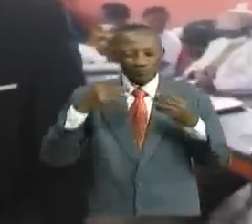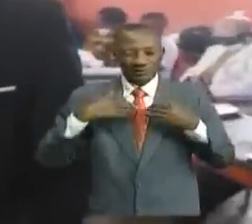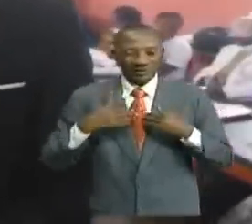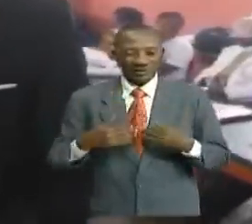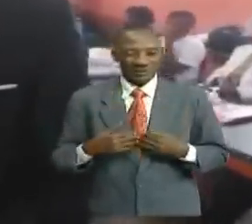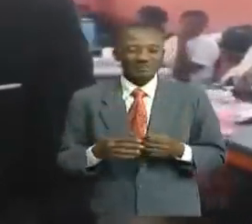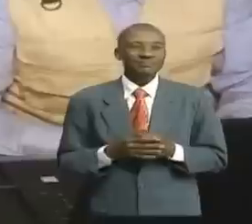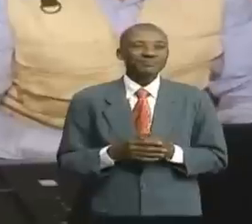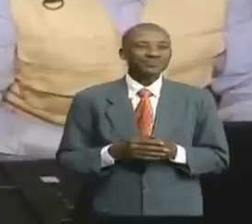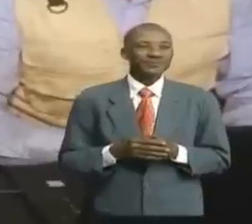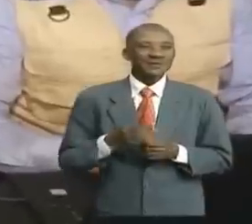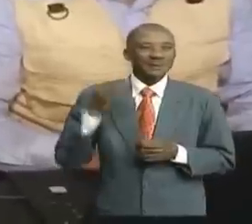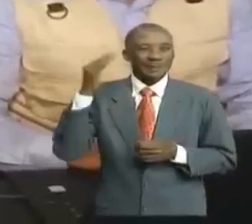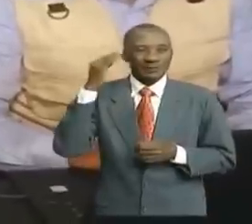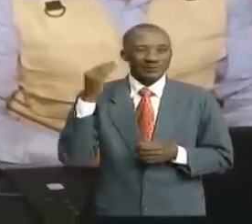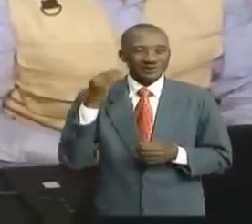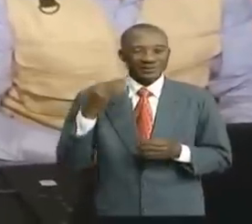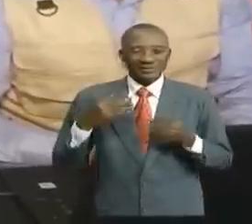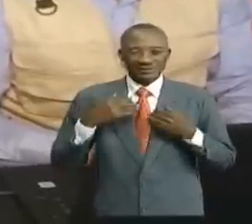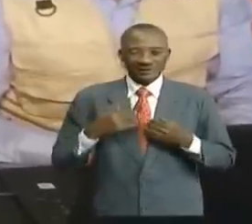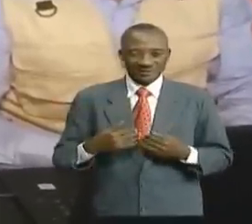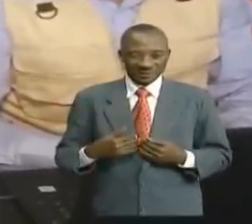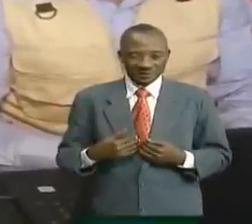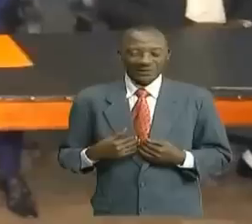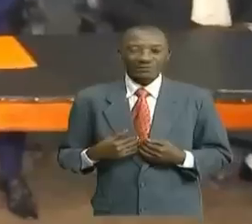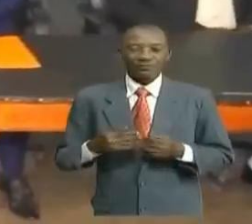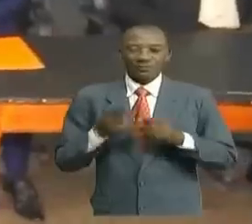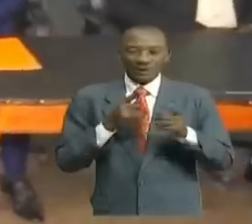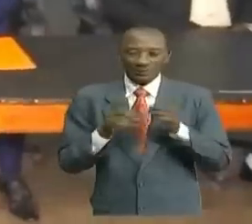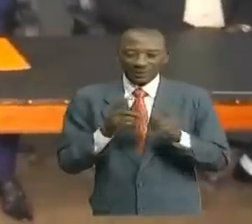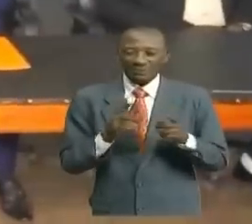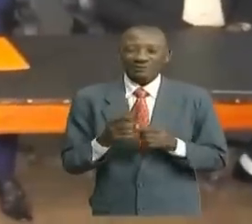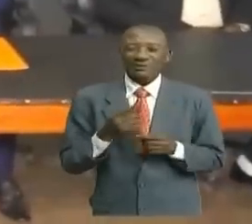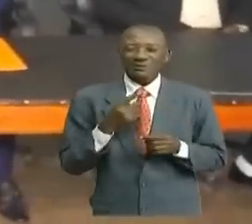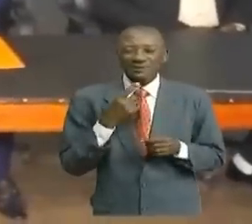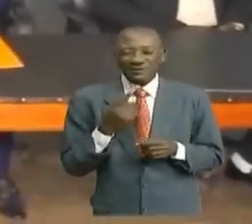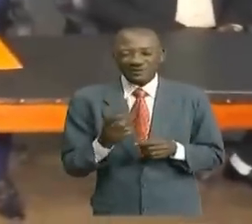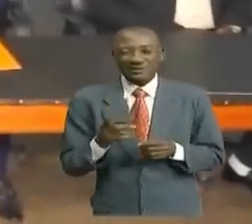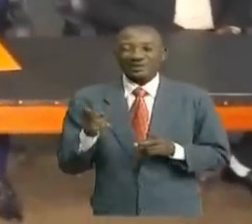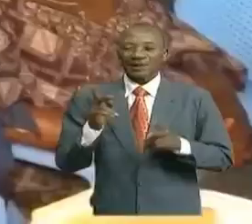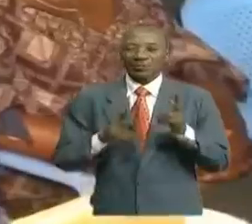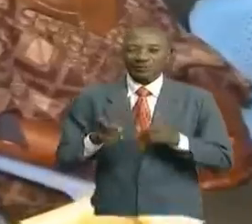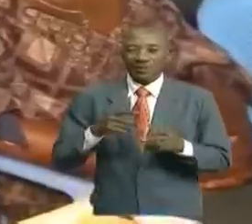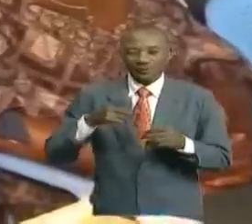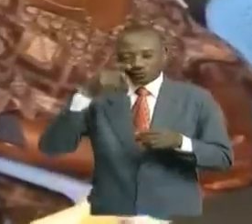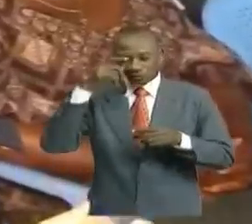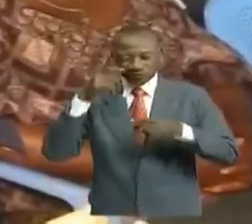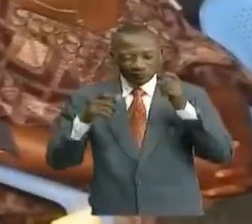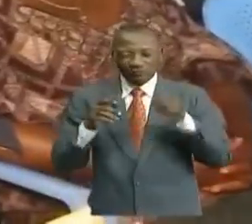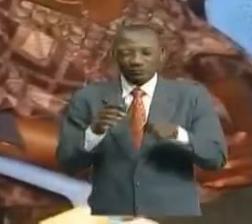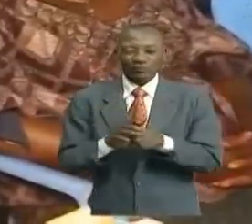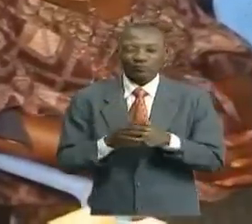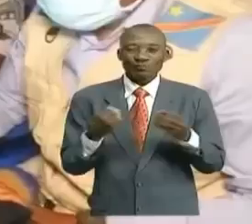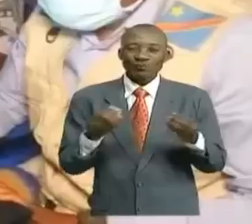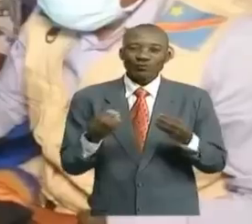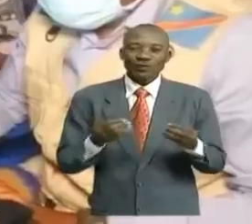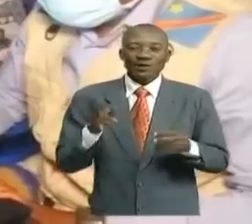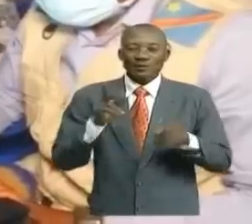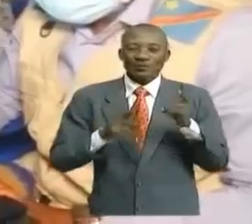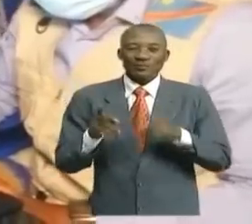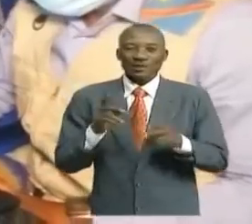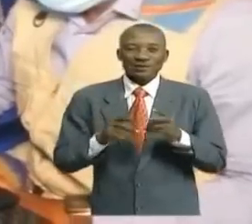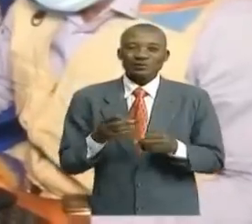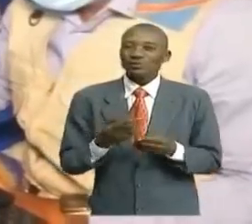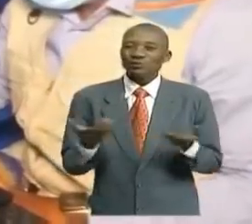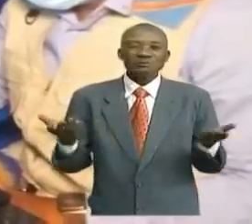salué les partenaires pour avoir privilégié la santé de la population en organisant cette rencontre. Prenant la parole, les responsables PEV,